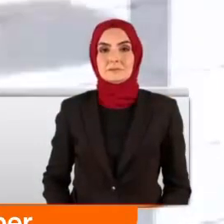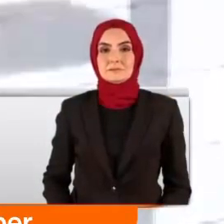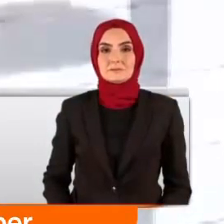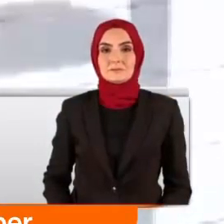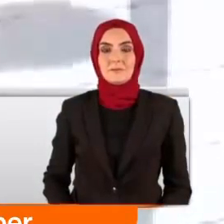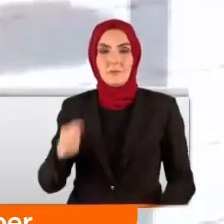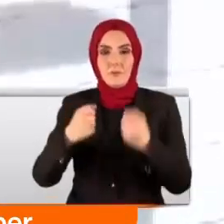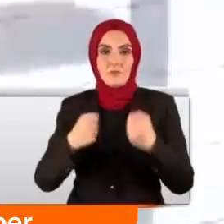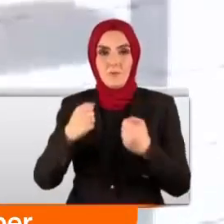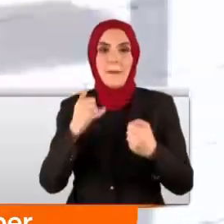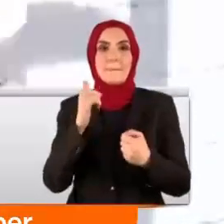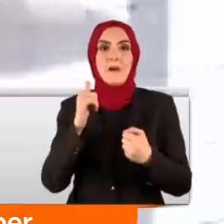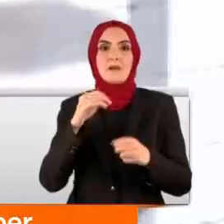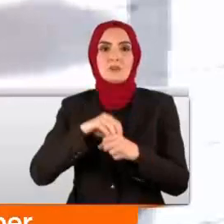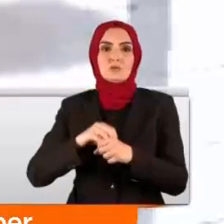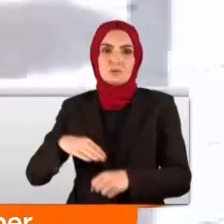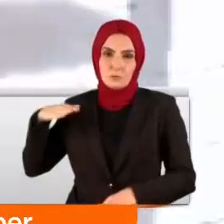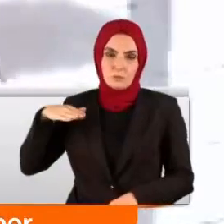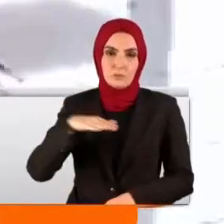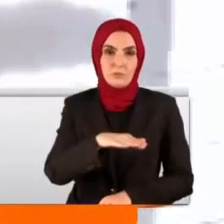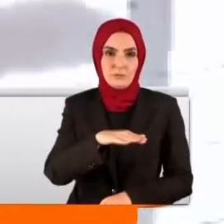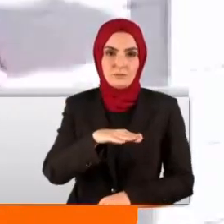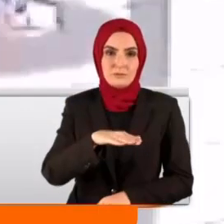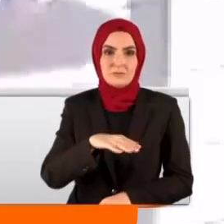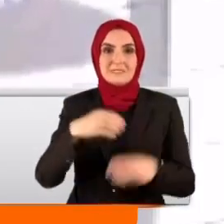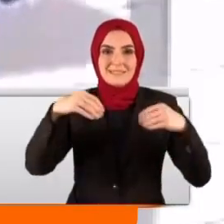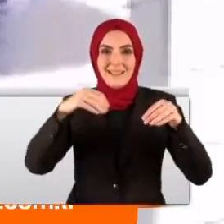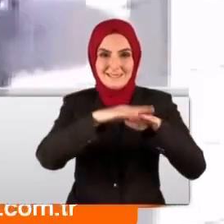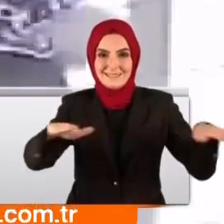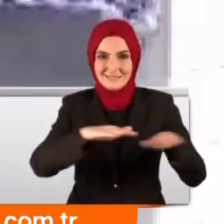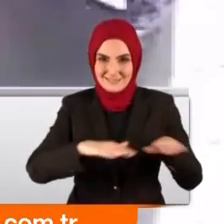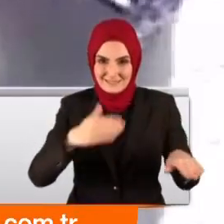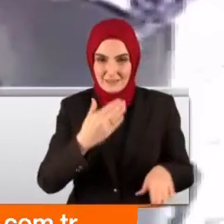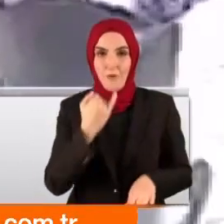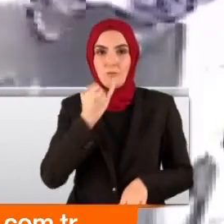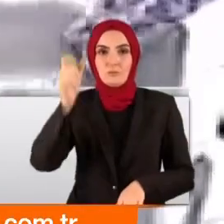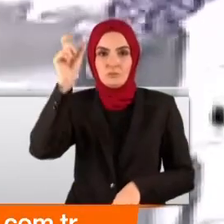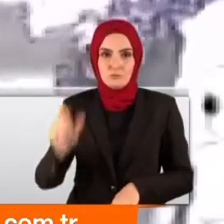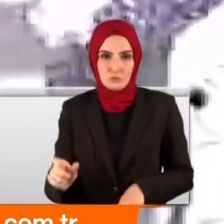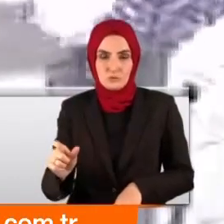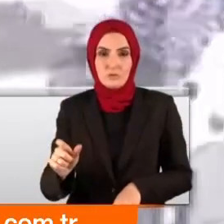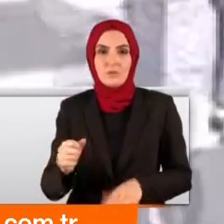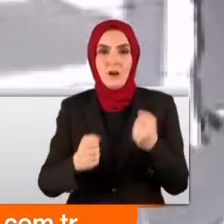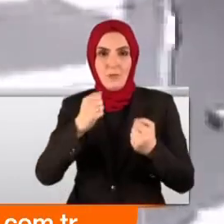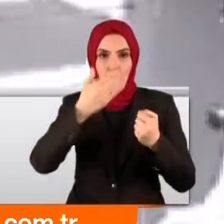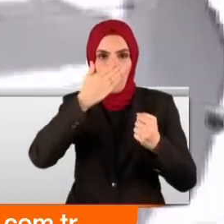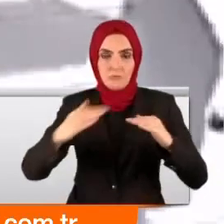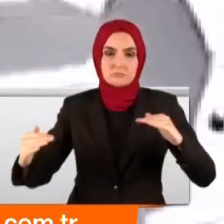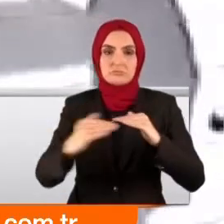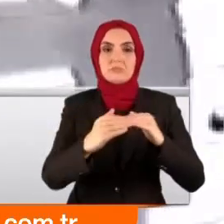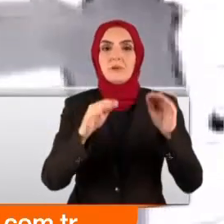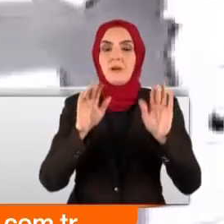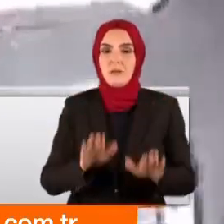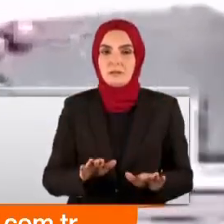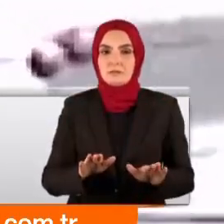Otomobil markete daldı, hem tezgahı hem de müşteriyi önüne kattı. Ancak ölümden dönen kadın şoku çabuk atlatıp patates seçmeye